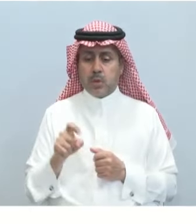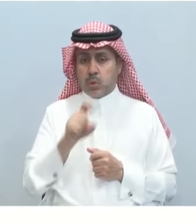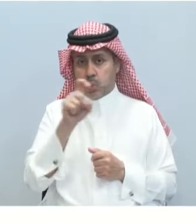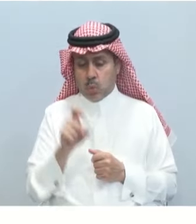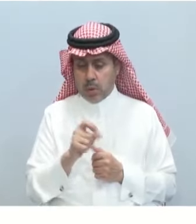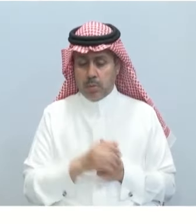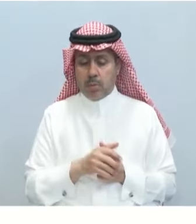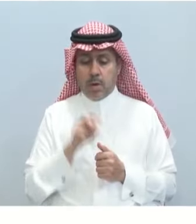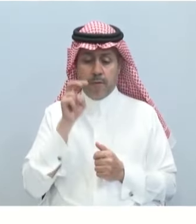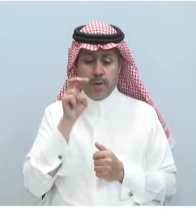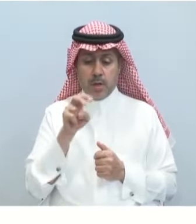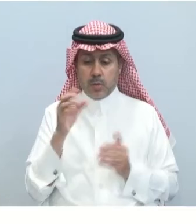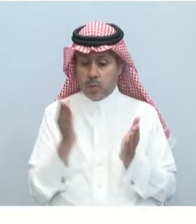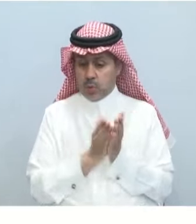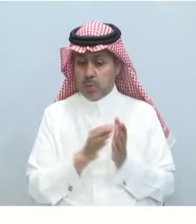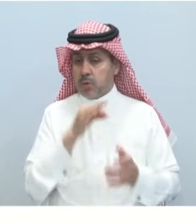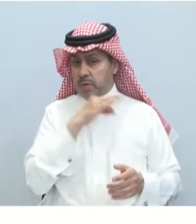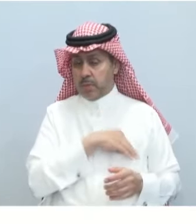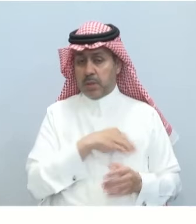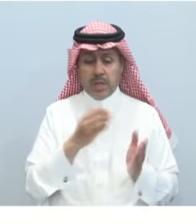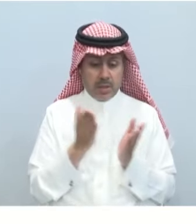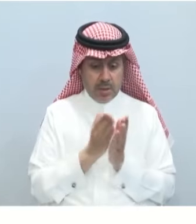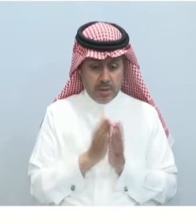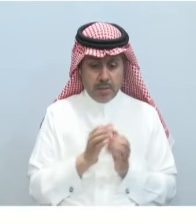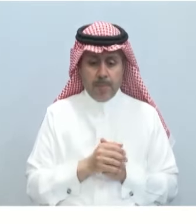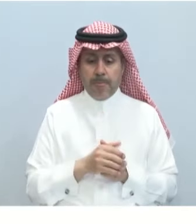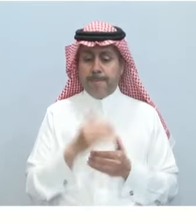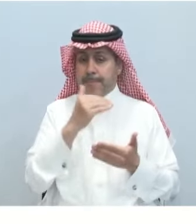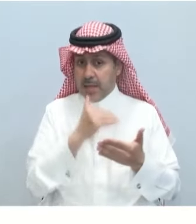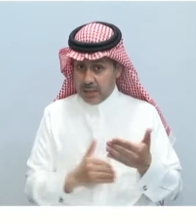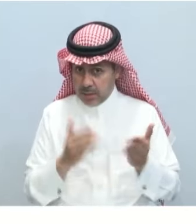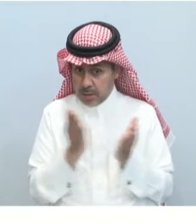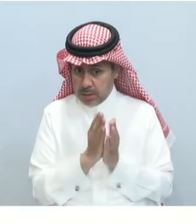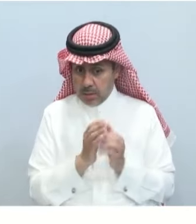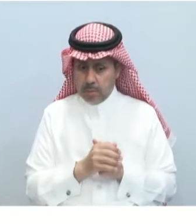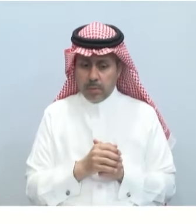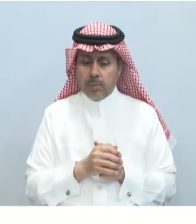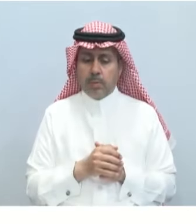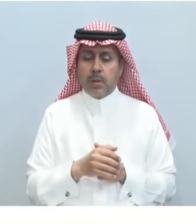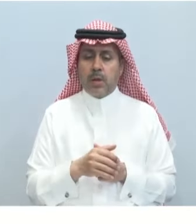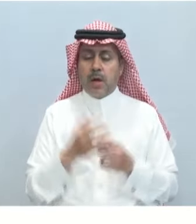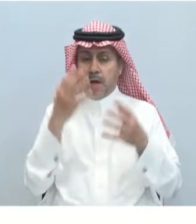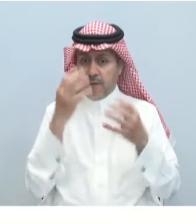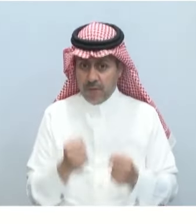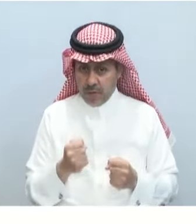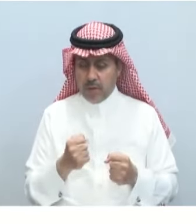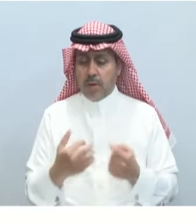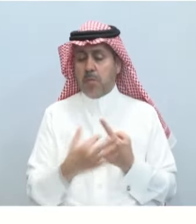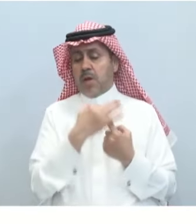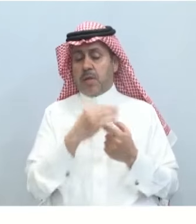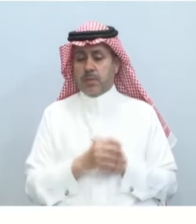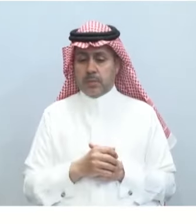الاخير اتامل واستخلص ما الدروس المستفاده من دراسه الحالات الدراسيه منبثقه من نظام الحمايه من